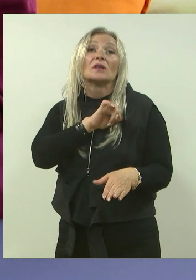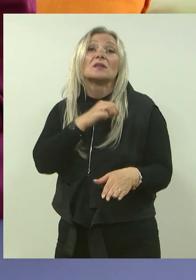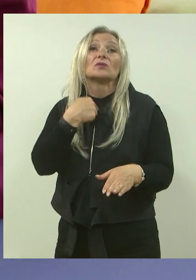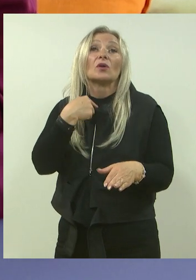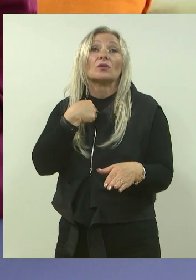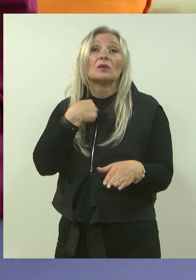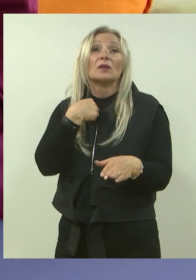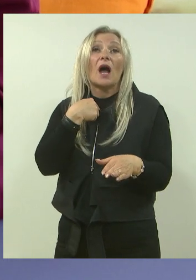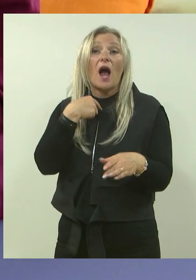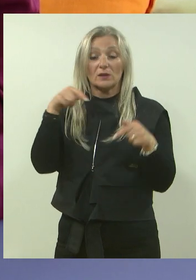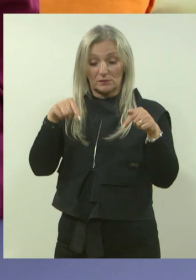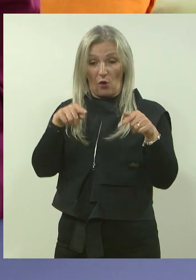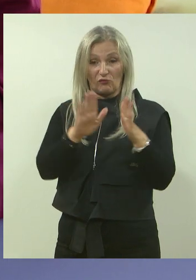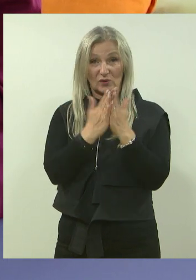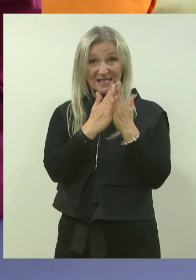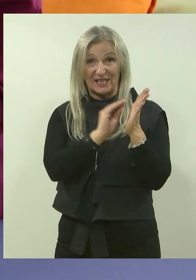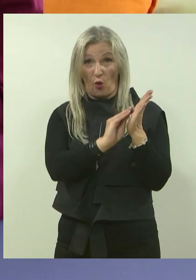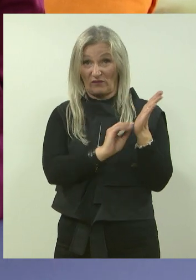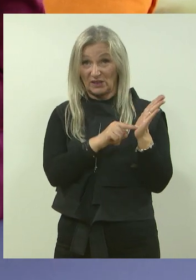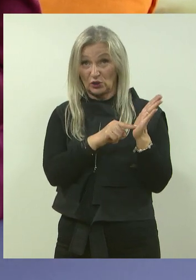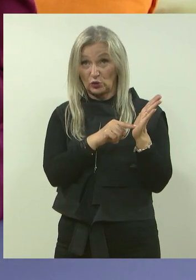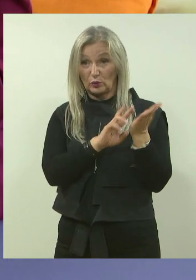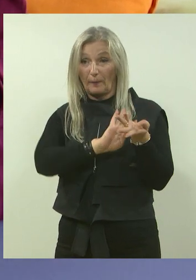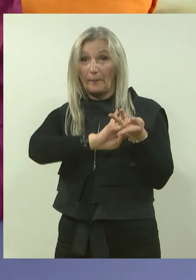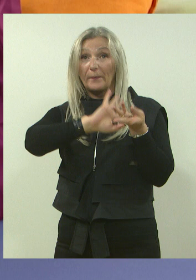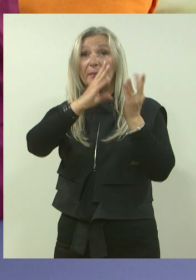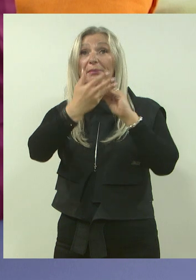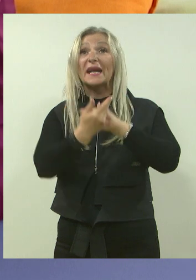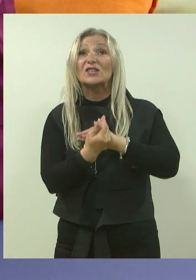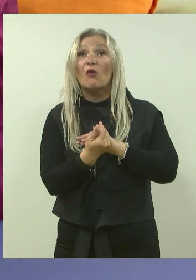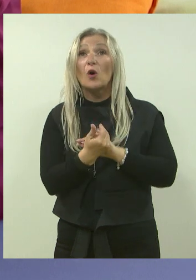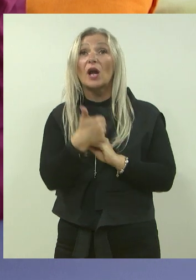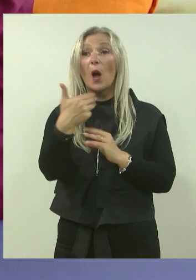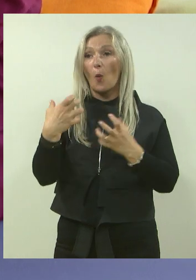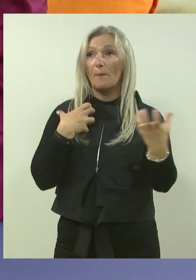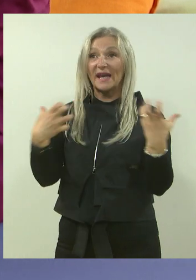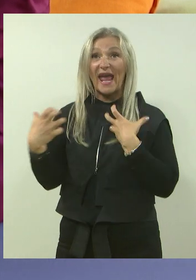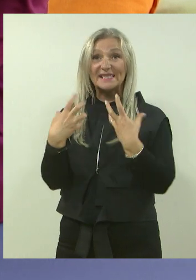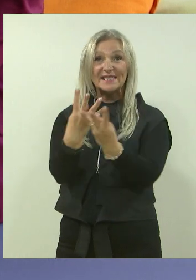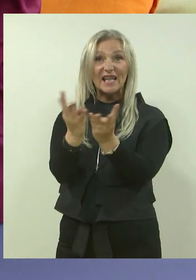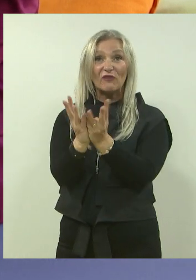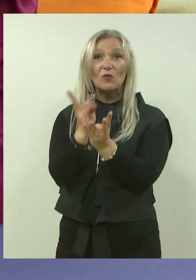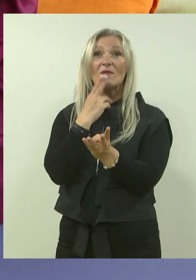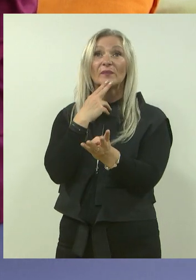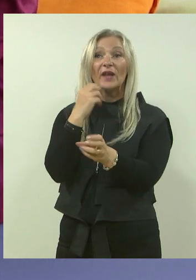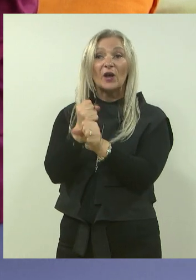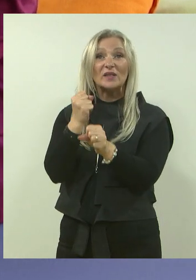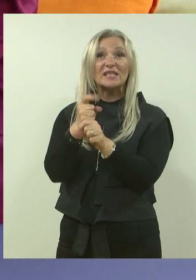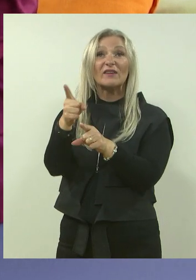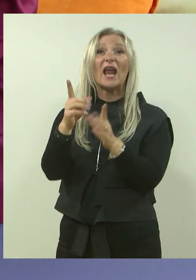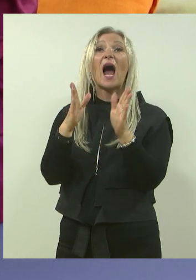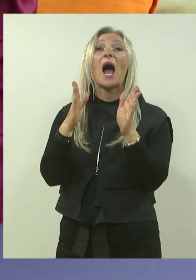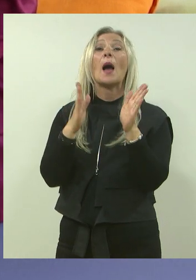sam tu slikovnicu inače pretvorila, ajmo reći, u jednu predstavu koja se izvela na